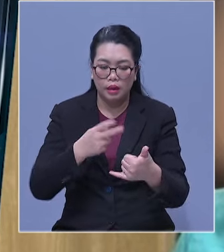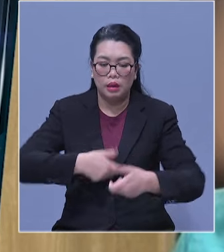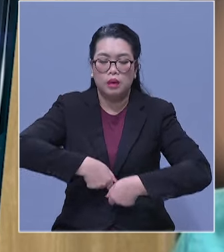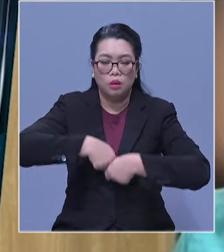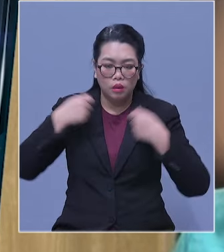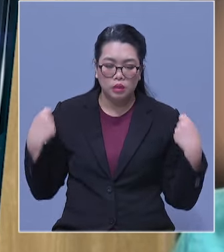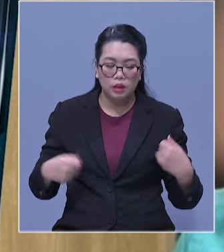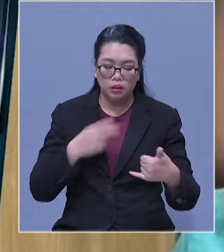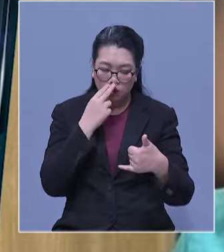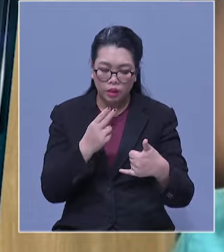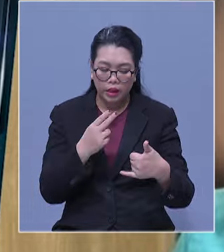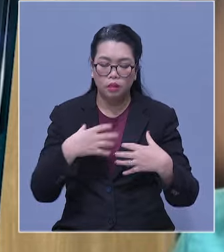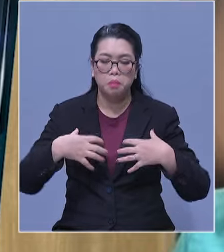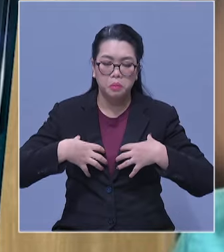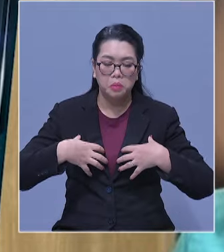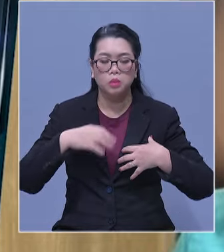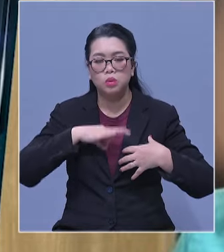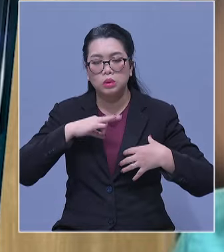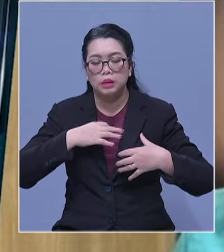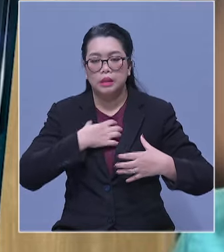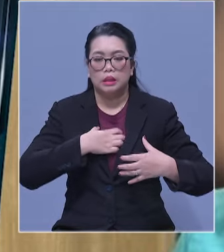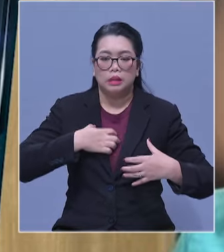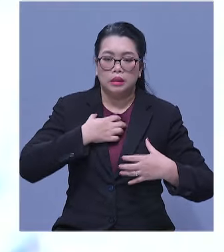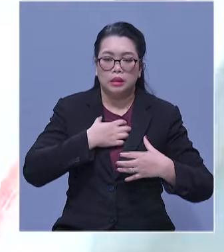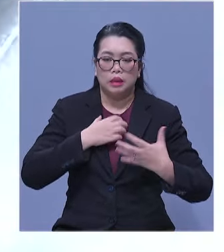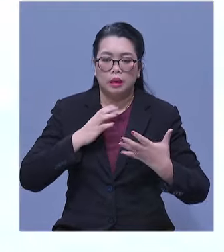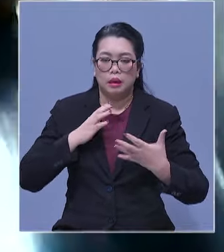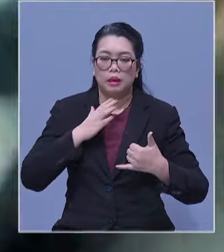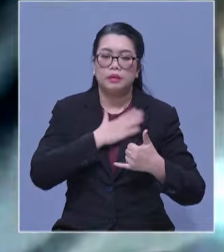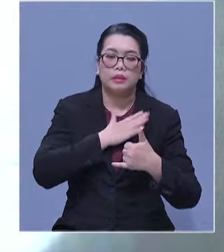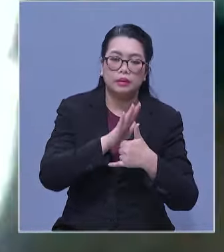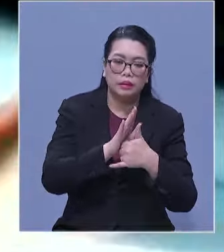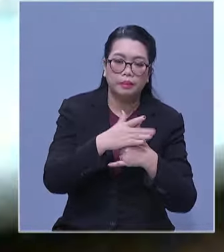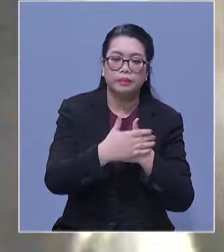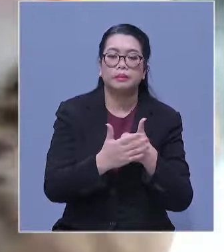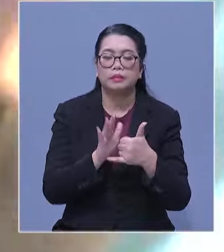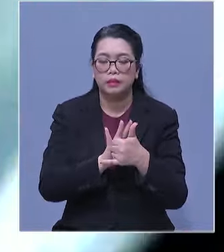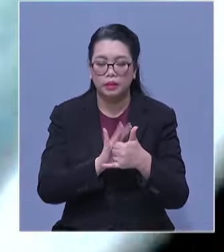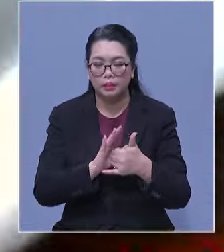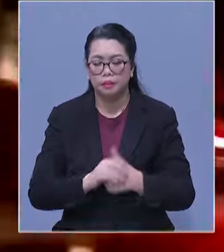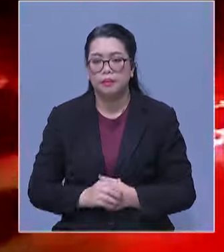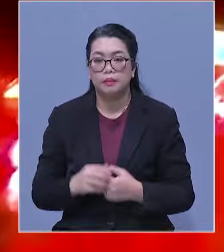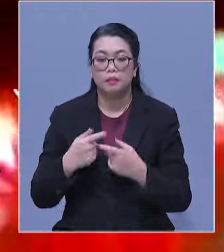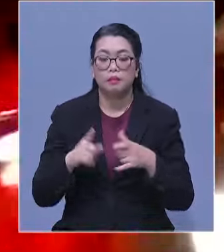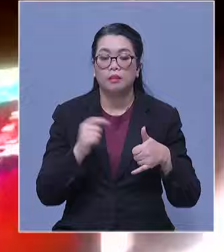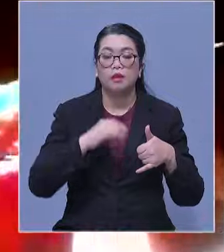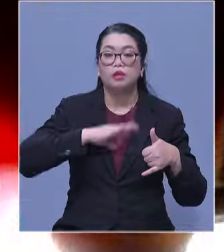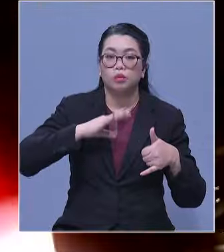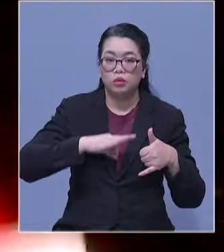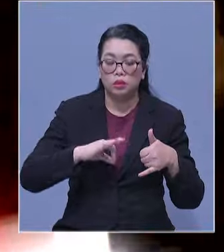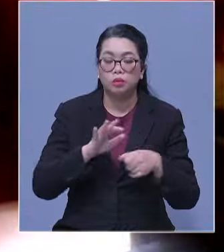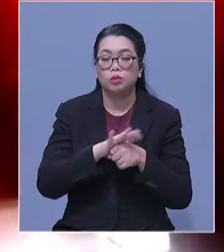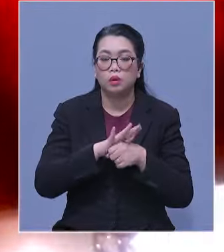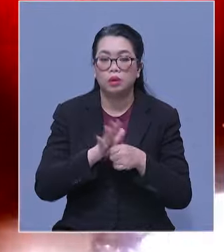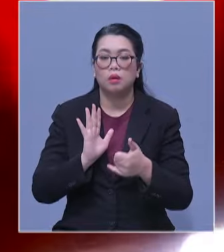เสื้อจนเห็นร่องอกก็เกิดอารมณ์เลยไปลูบไล้ร่างกายผู้เสียหายแต่ผู้เสียหายรู้สึกตัวขึ้นมาพอดี